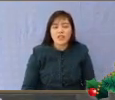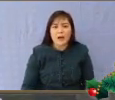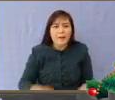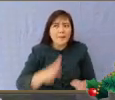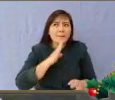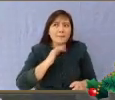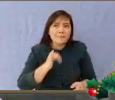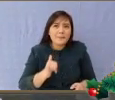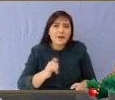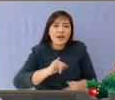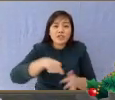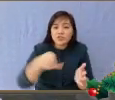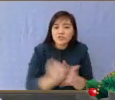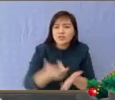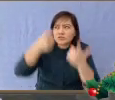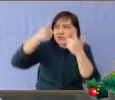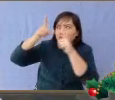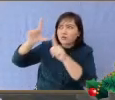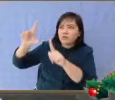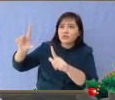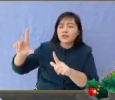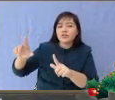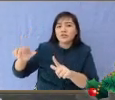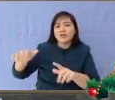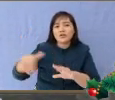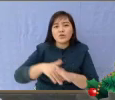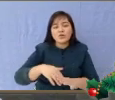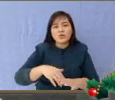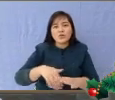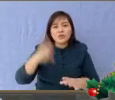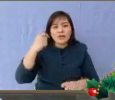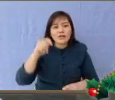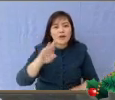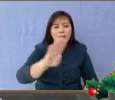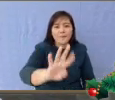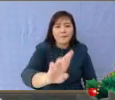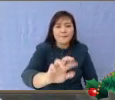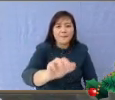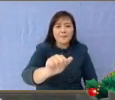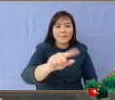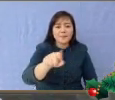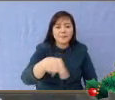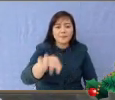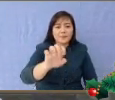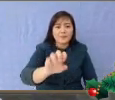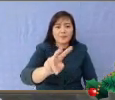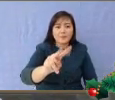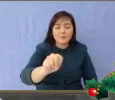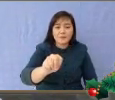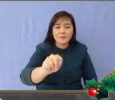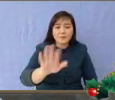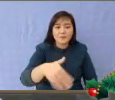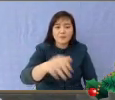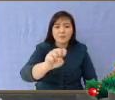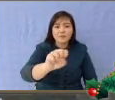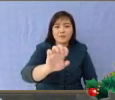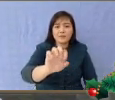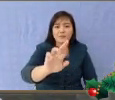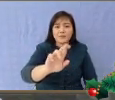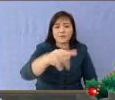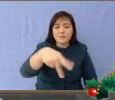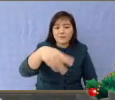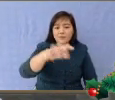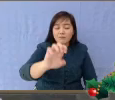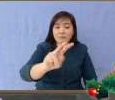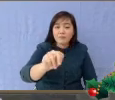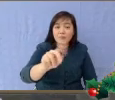sa isang tao na ipinanganak na bulag? Sa pamamagitan lamang ng clay, sa pamamagitan lamang ng putik na ipapahi doon sa